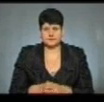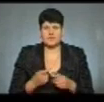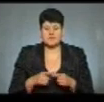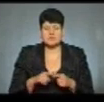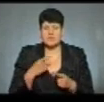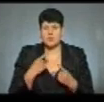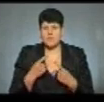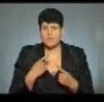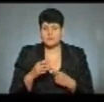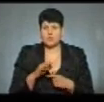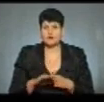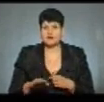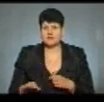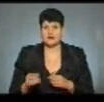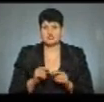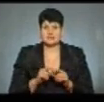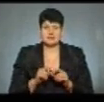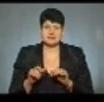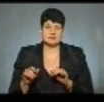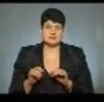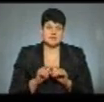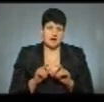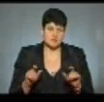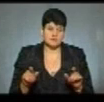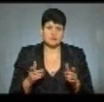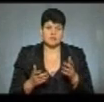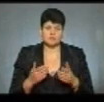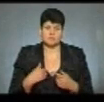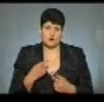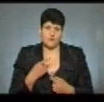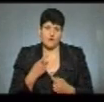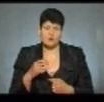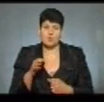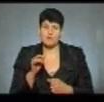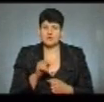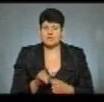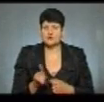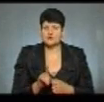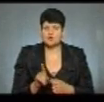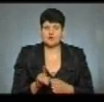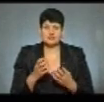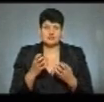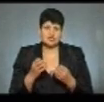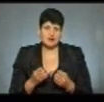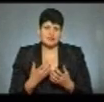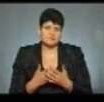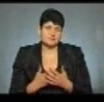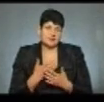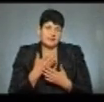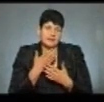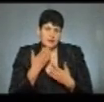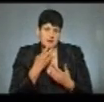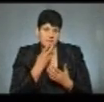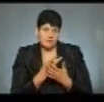Це говориться і про дитячі дошкільні заходи, якщо ми говоримо про те, що ще, мабуть, немає якихось